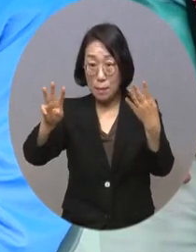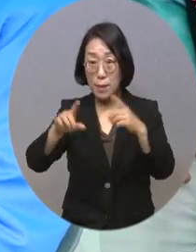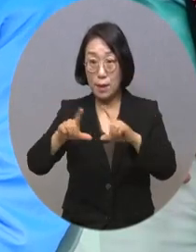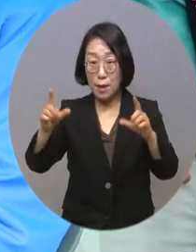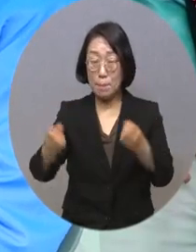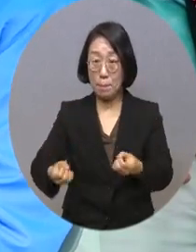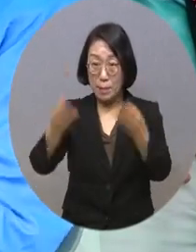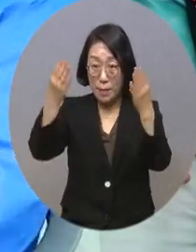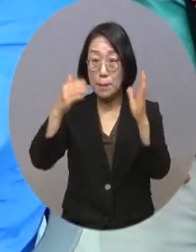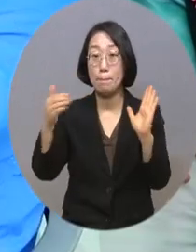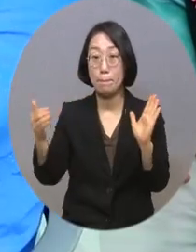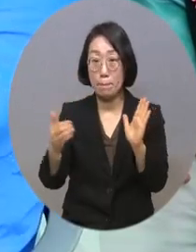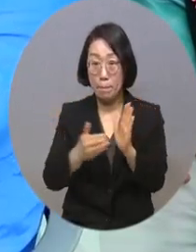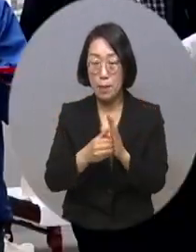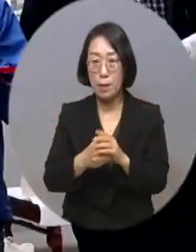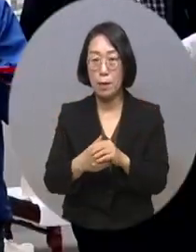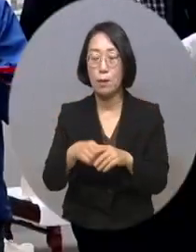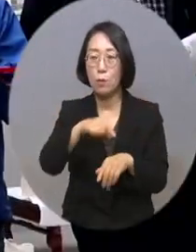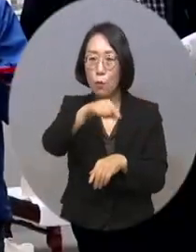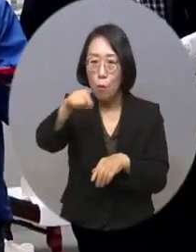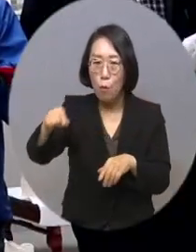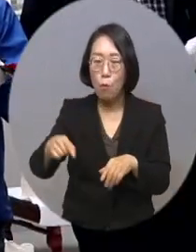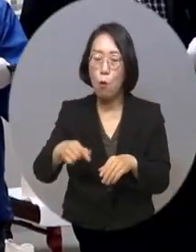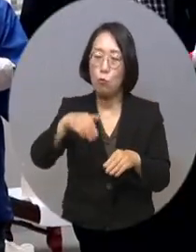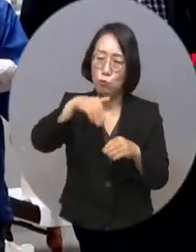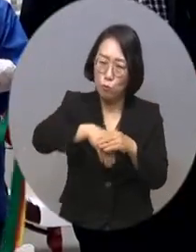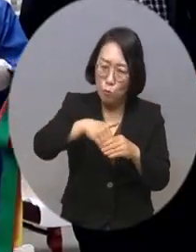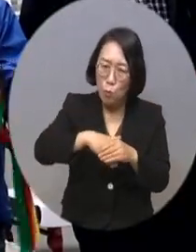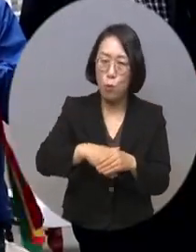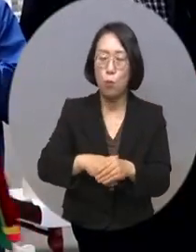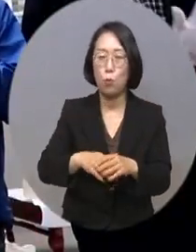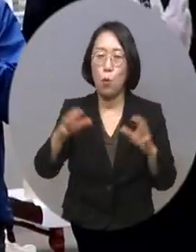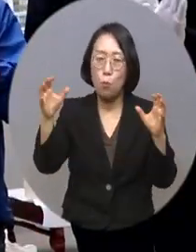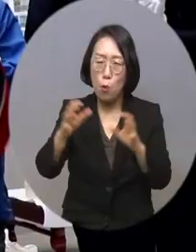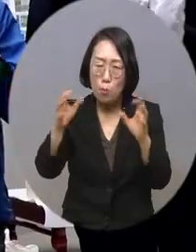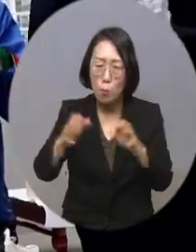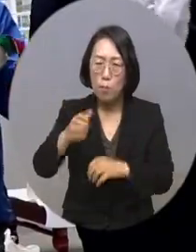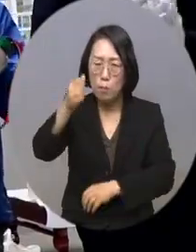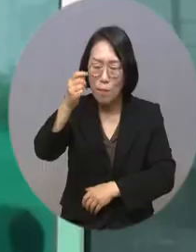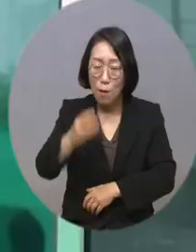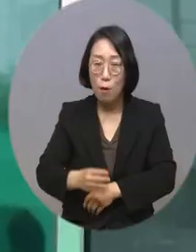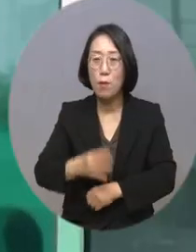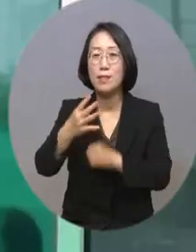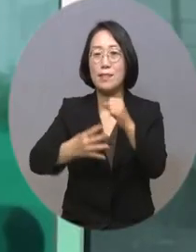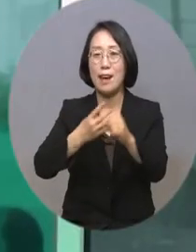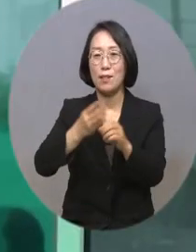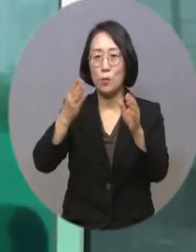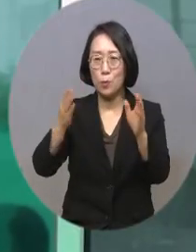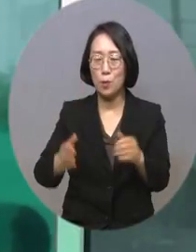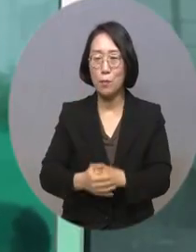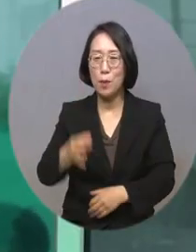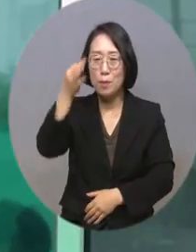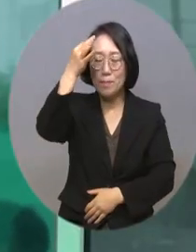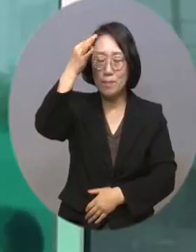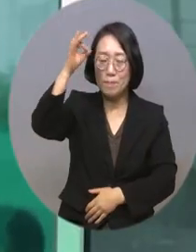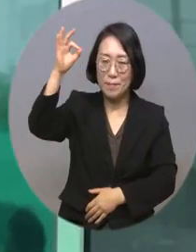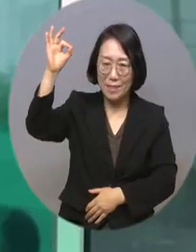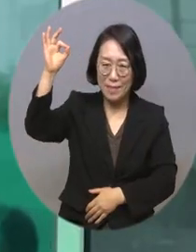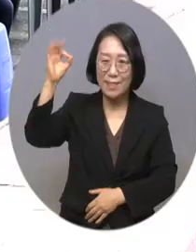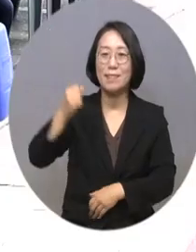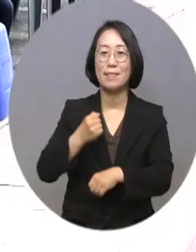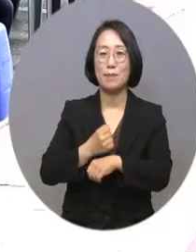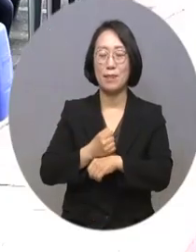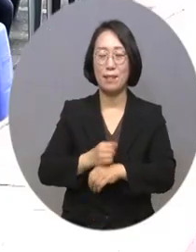준공식을 갖고 주민투표, 주민총회 등 우여곡절이 많았던 지난 4년의 시간을